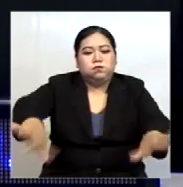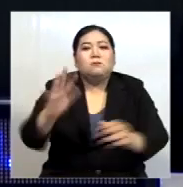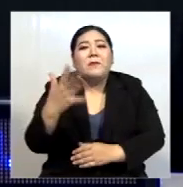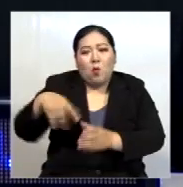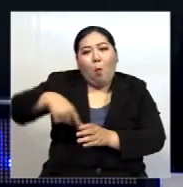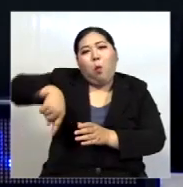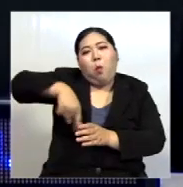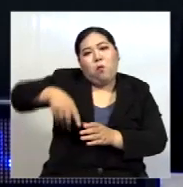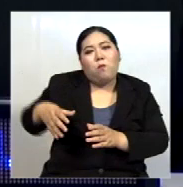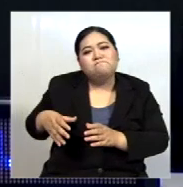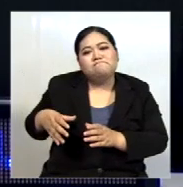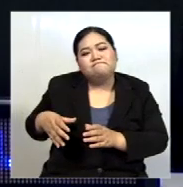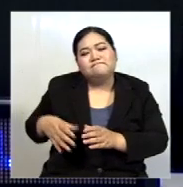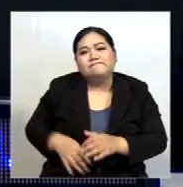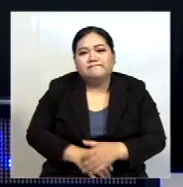อื่น